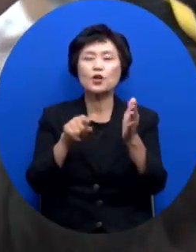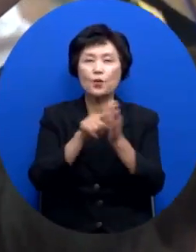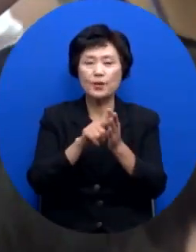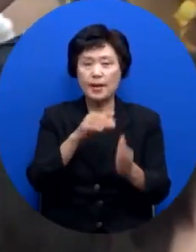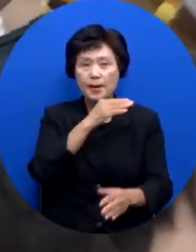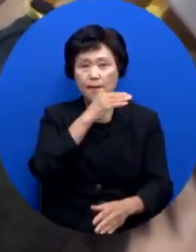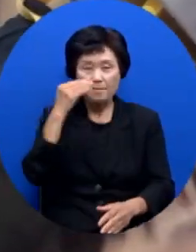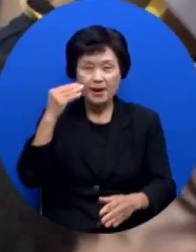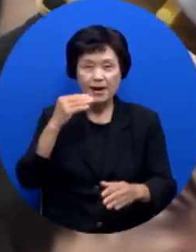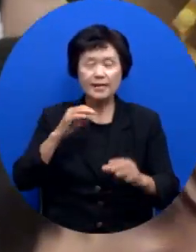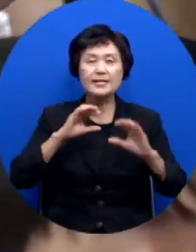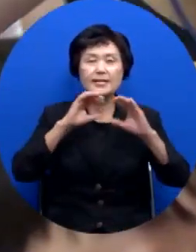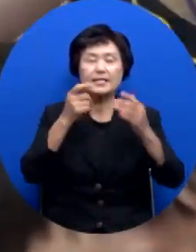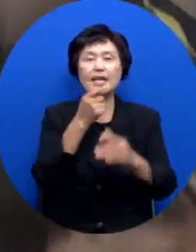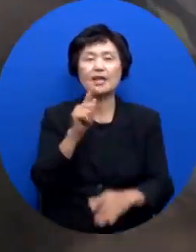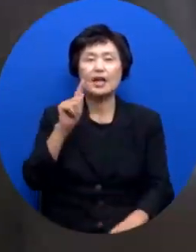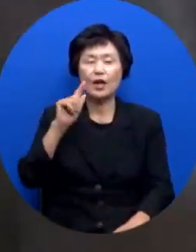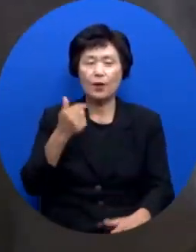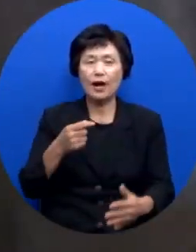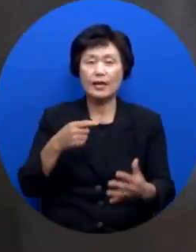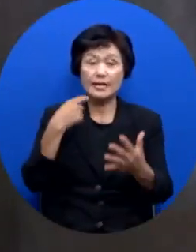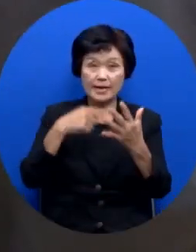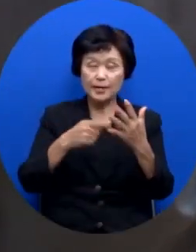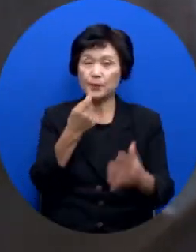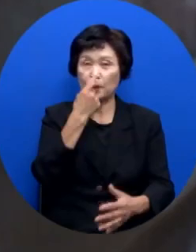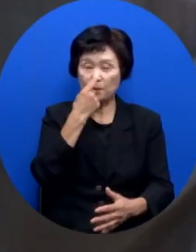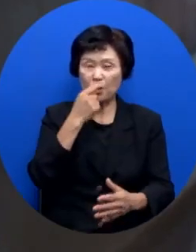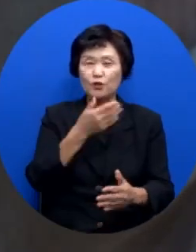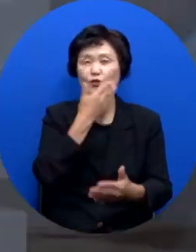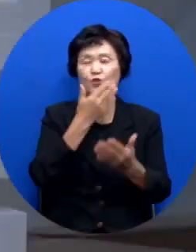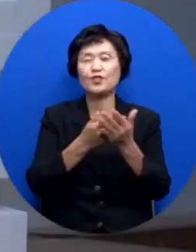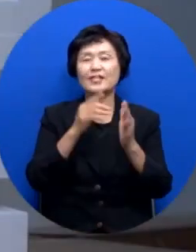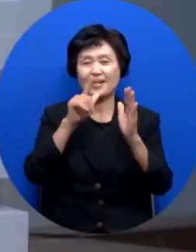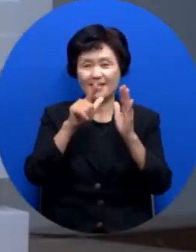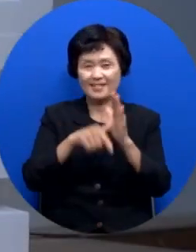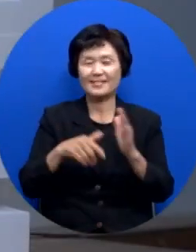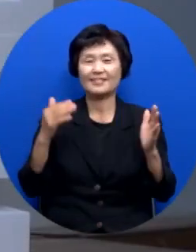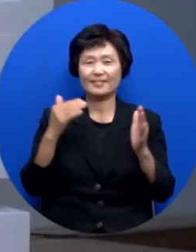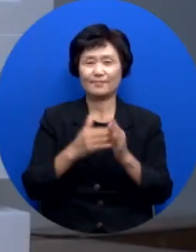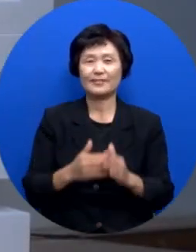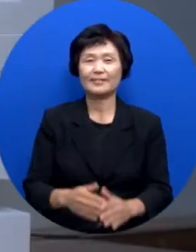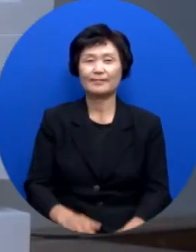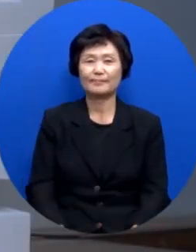세계관을 배우는 귀한 시간이 됐습니다. CTS 뉴스 이가영입니다.